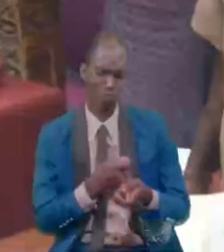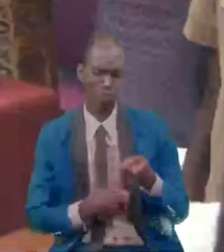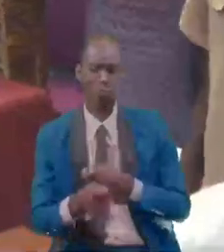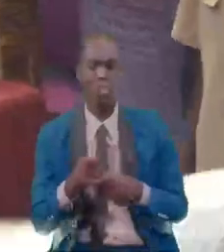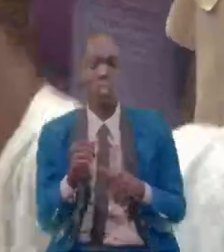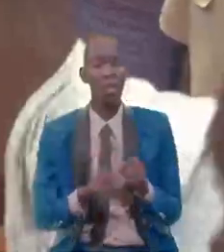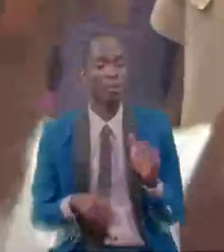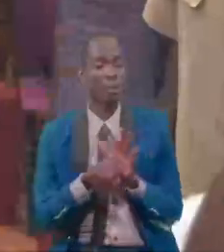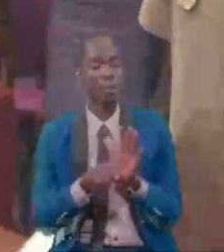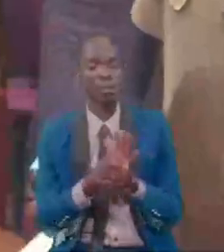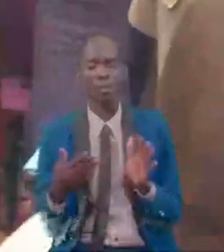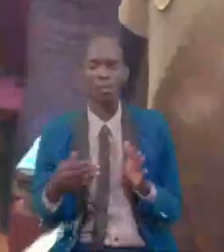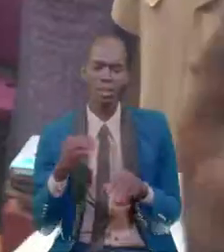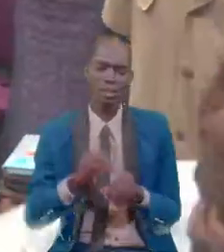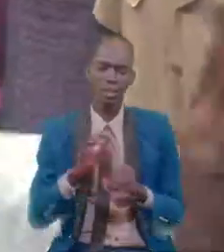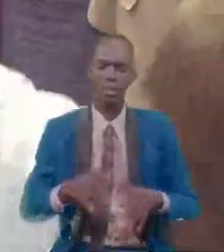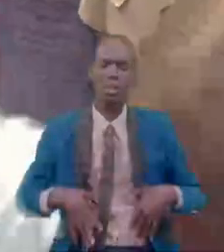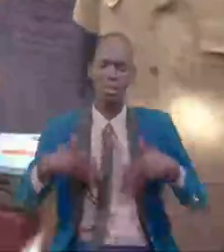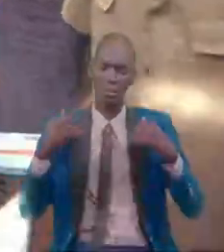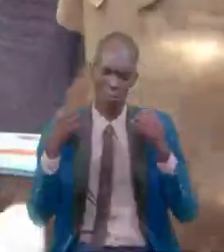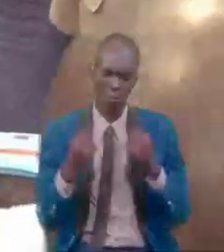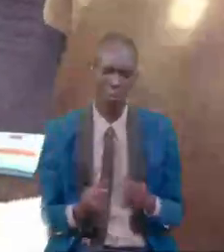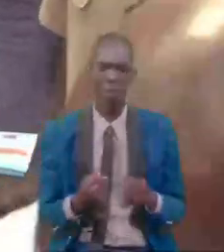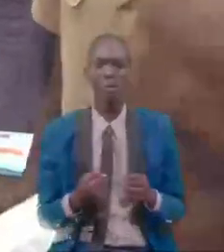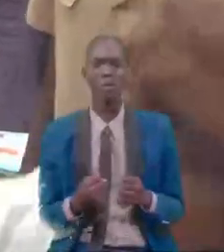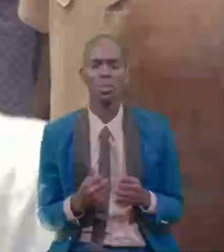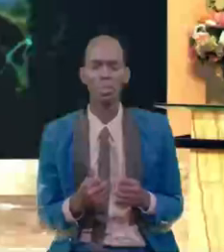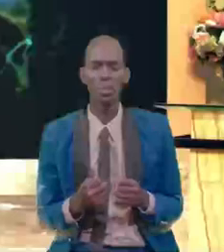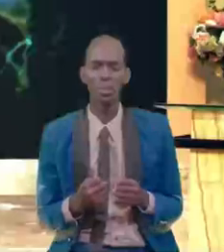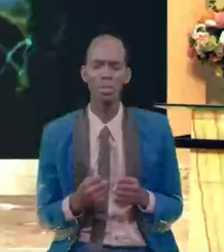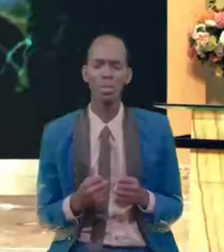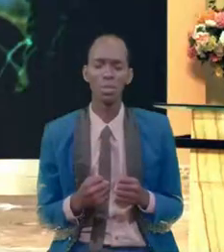qui renverse toute chose négative dans votre vie. La puissance.